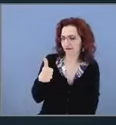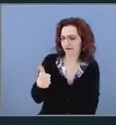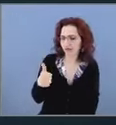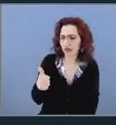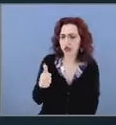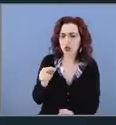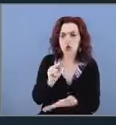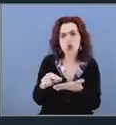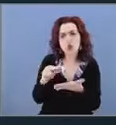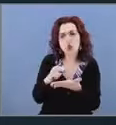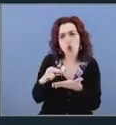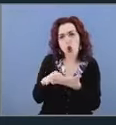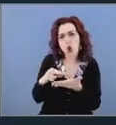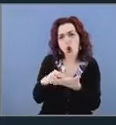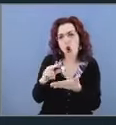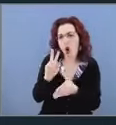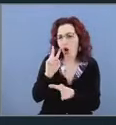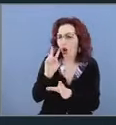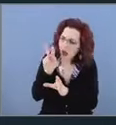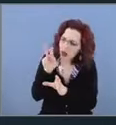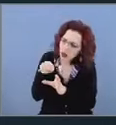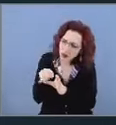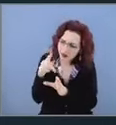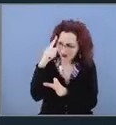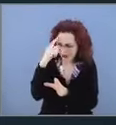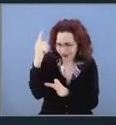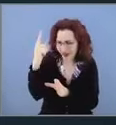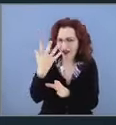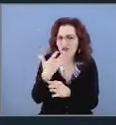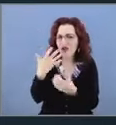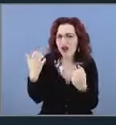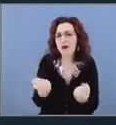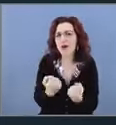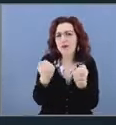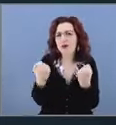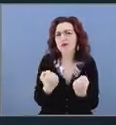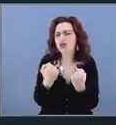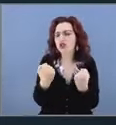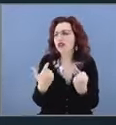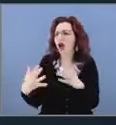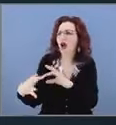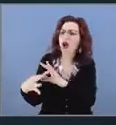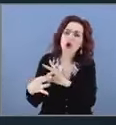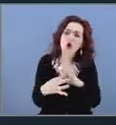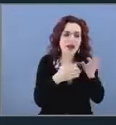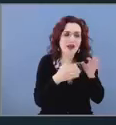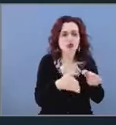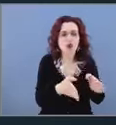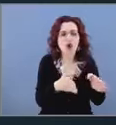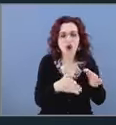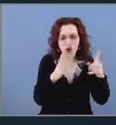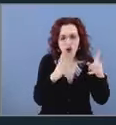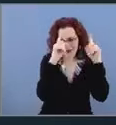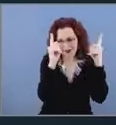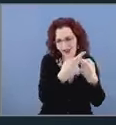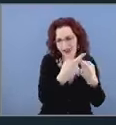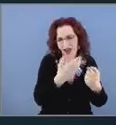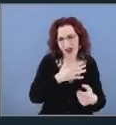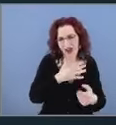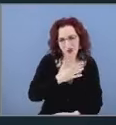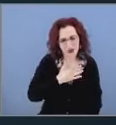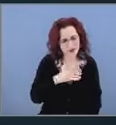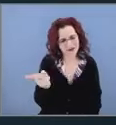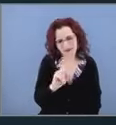fare campagna pubblicitaria per i nostri corsi di laurea, diciamo, il nome Sapienza